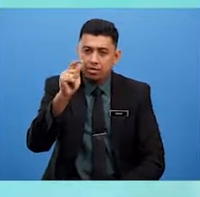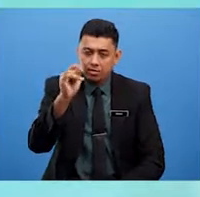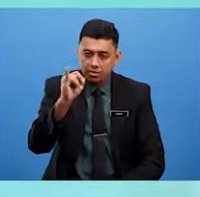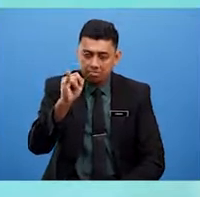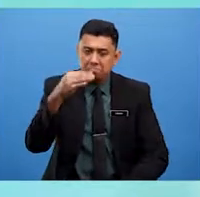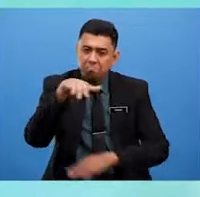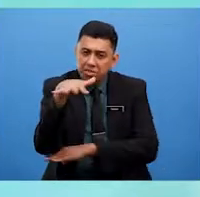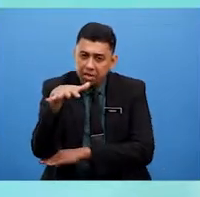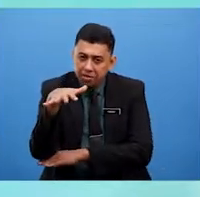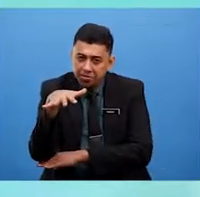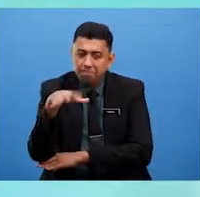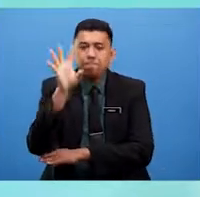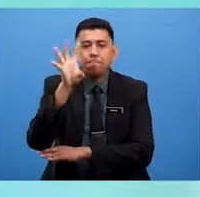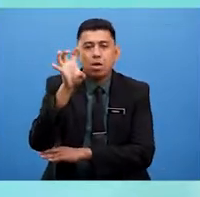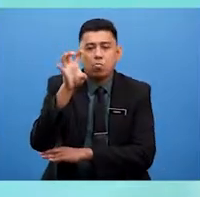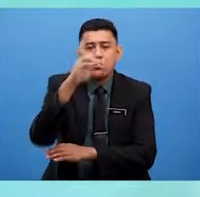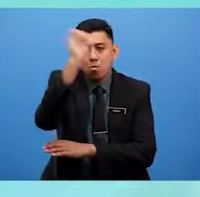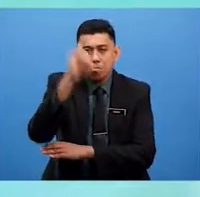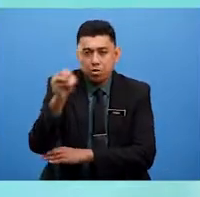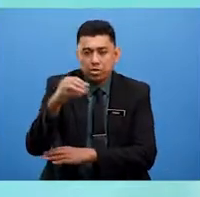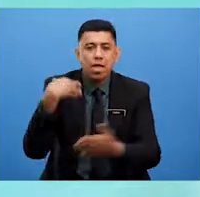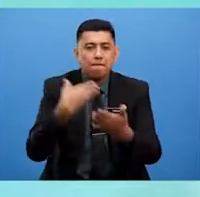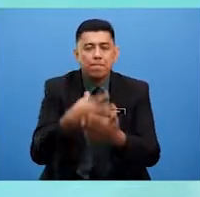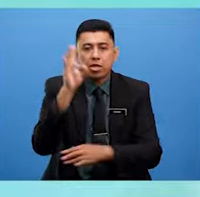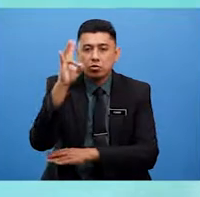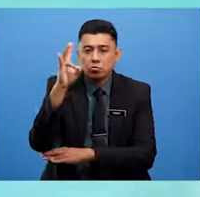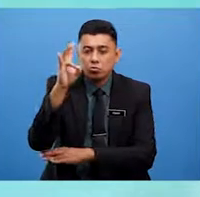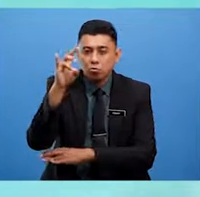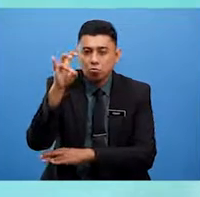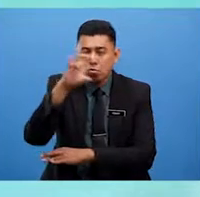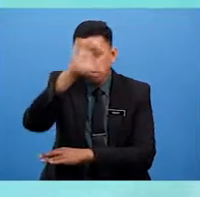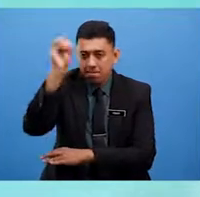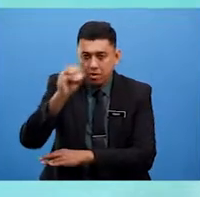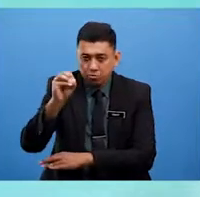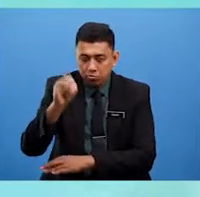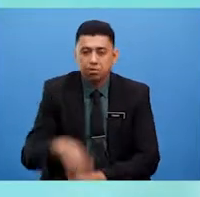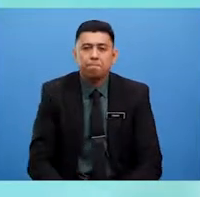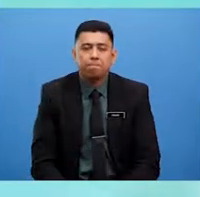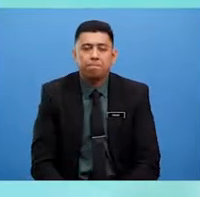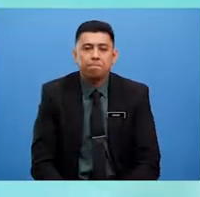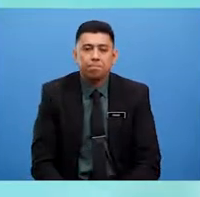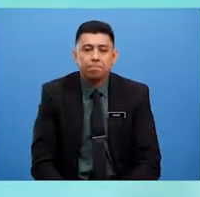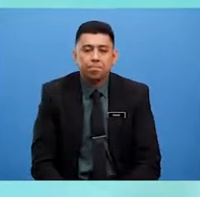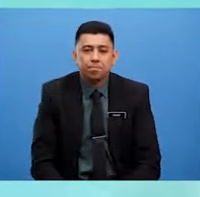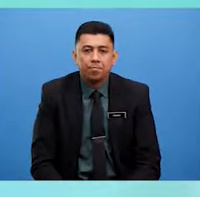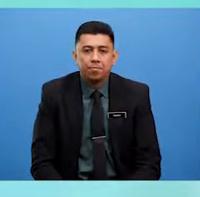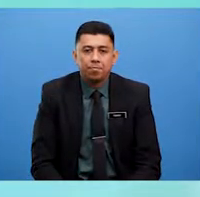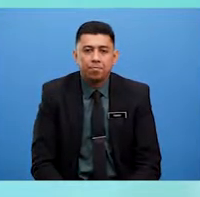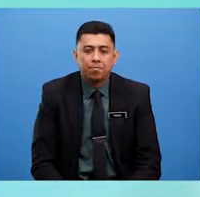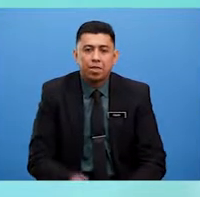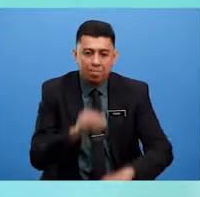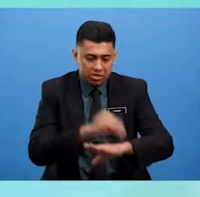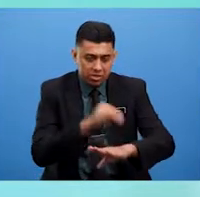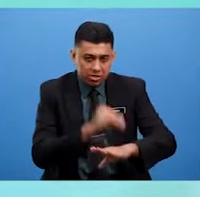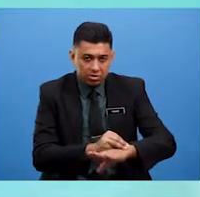antara 40% hingga 70% daripada kemampuan maksimum. Jangka masa